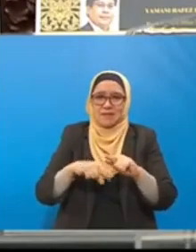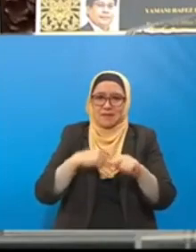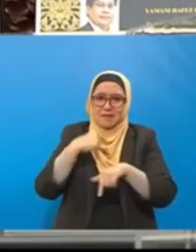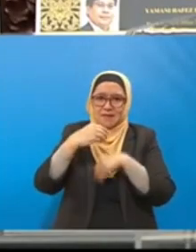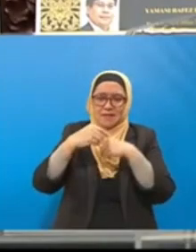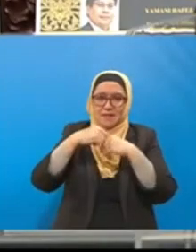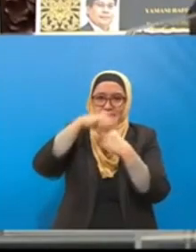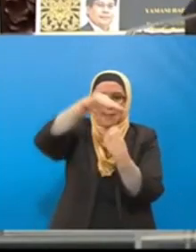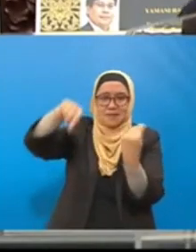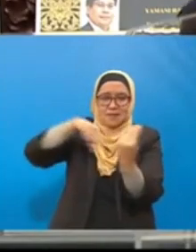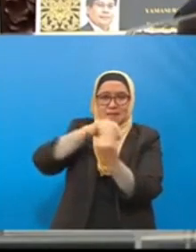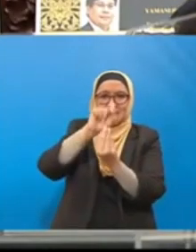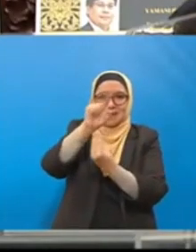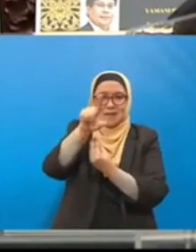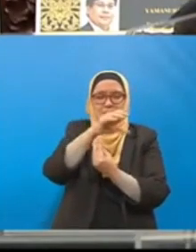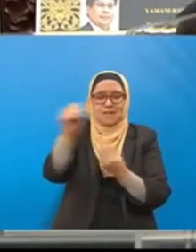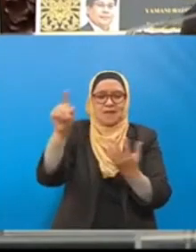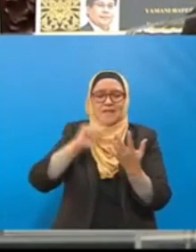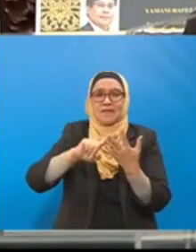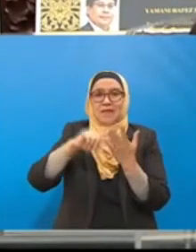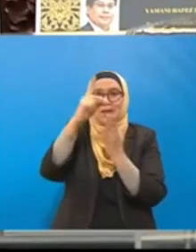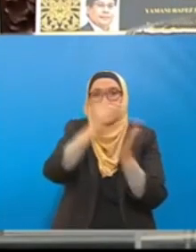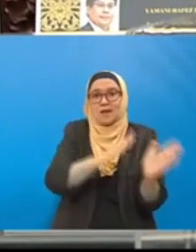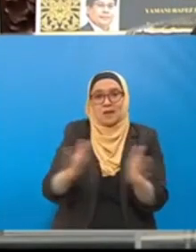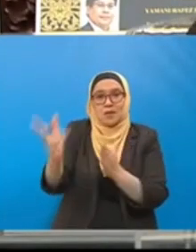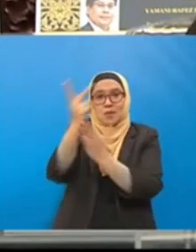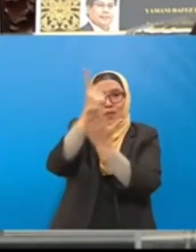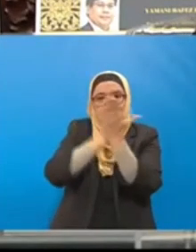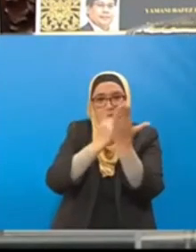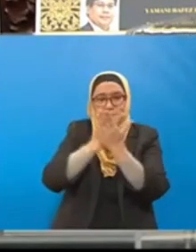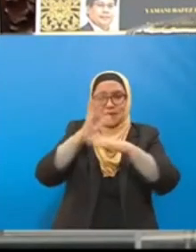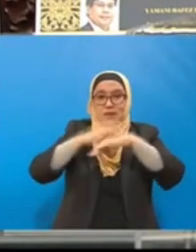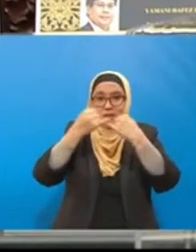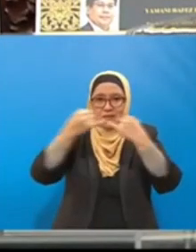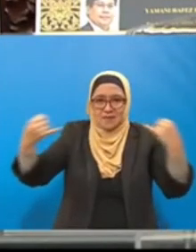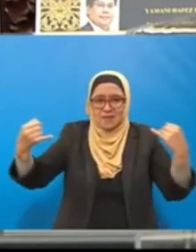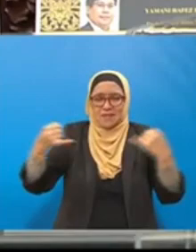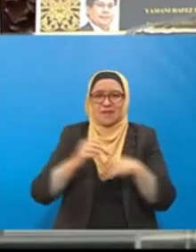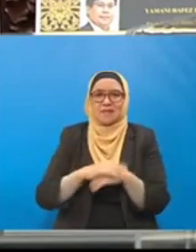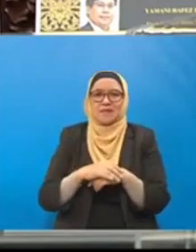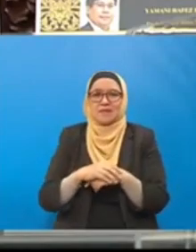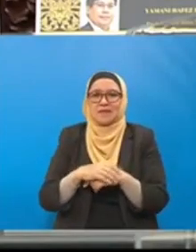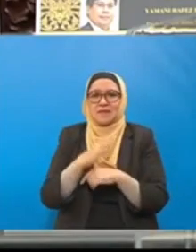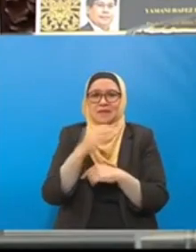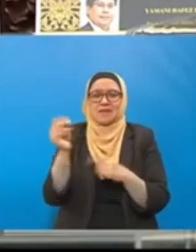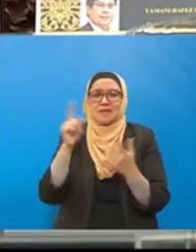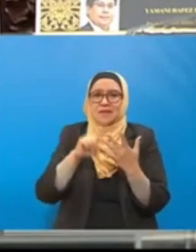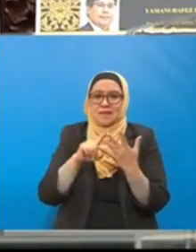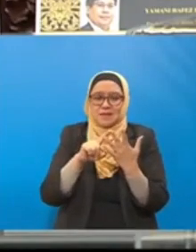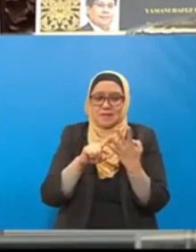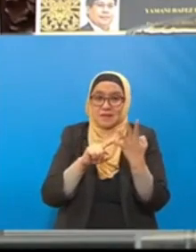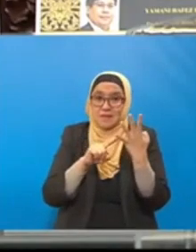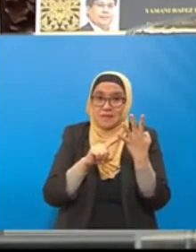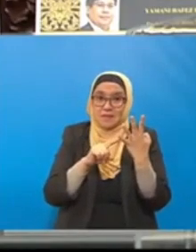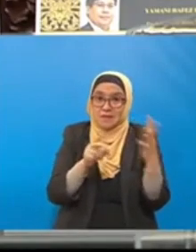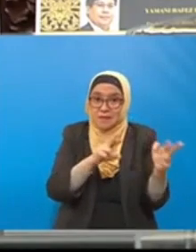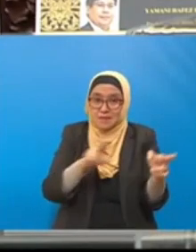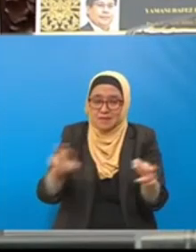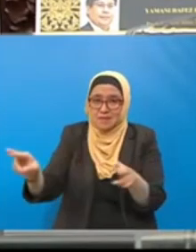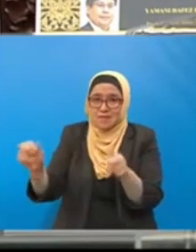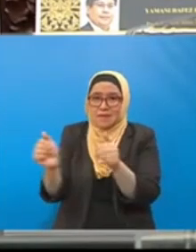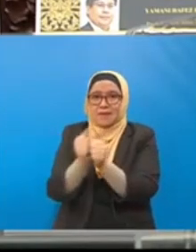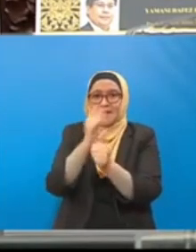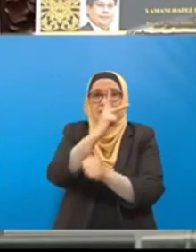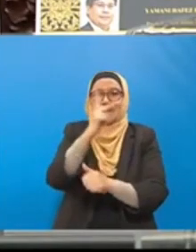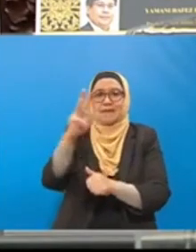bakal-bakal haji secara dalam talian. Yang keempat, perancangan dengan pihak KKM bagi urusan pemeriksaan kesihatan